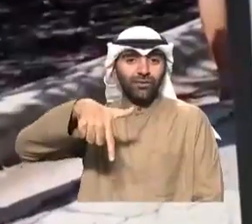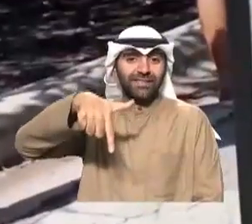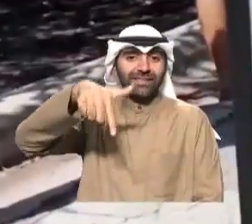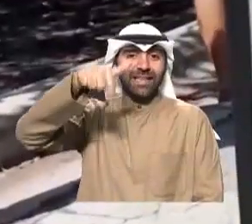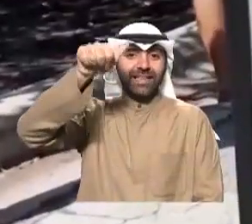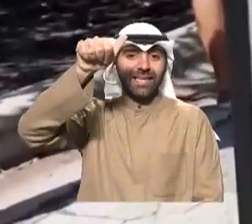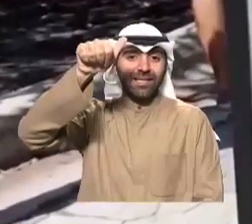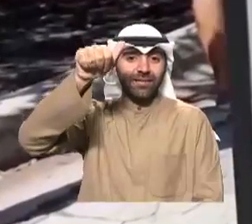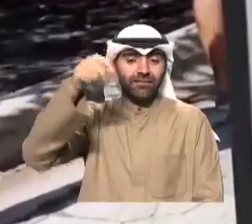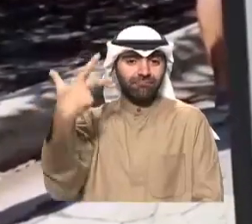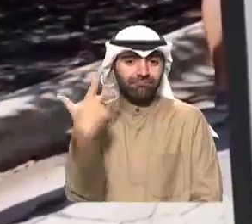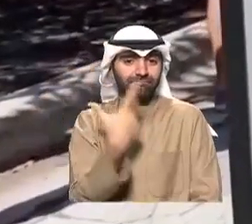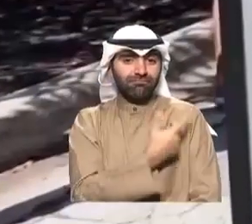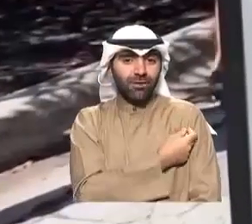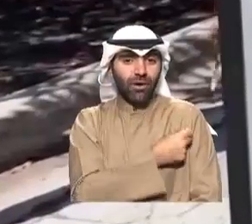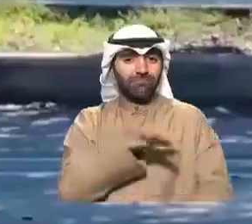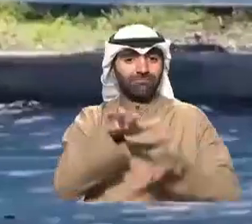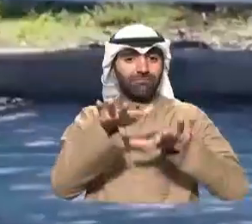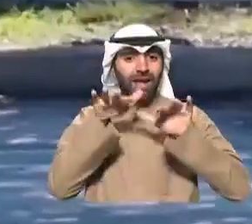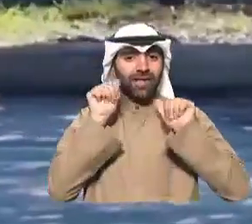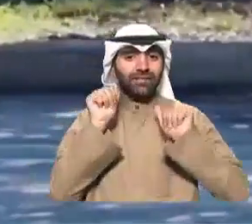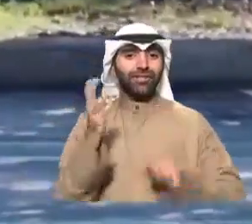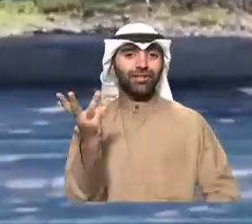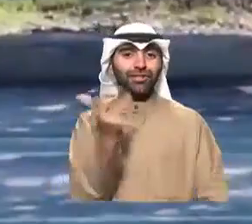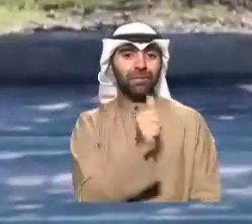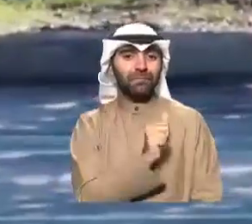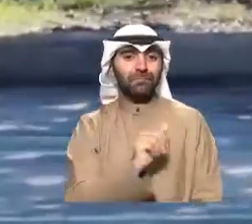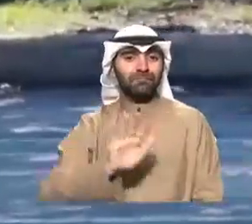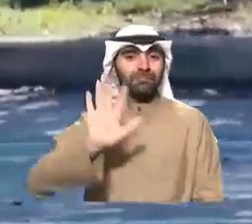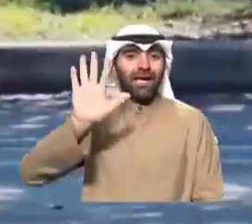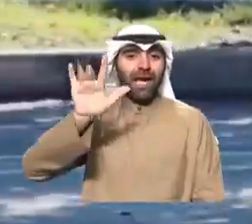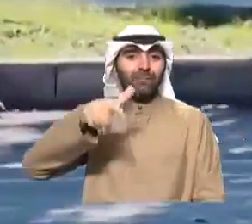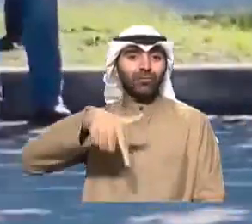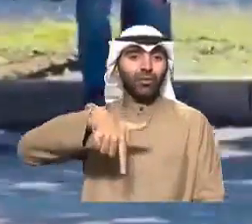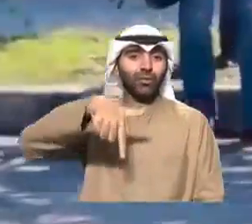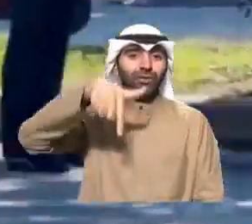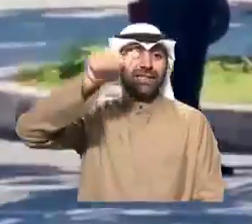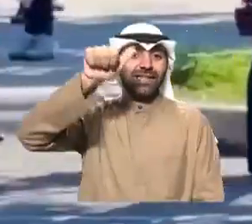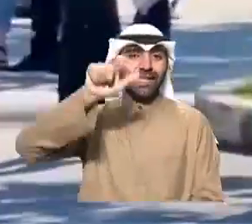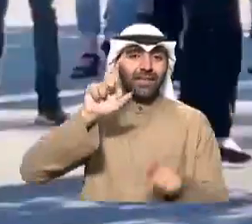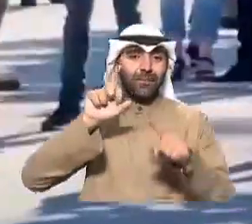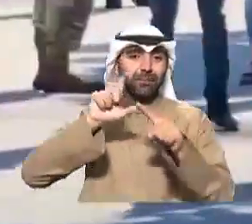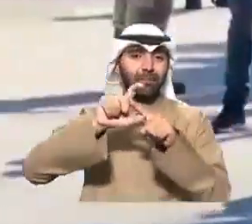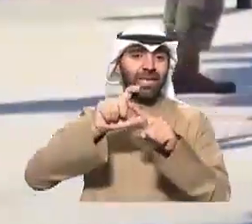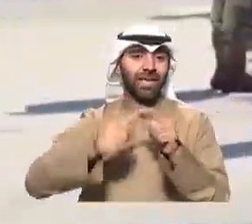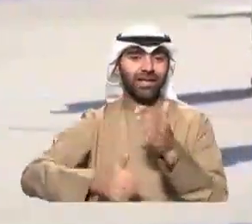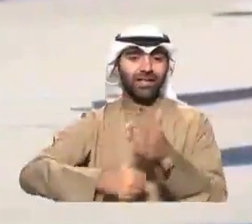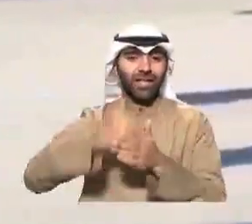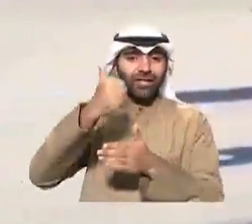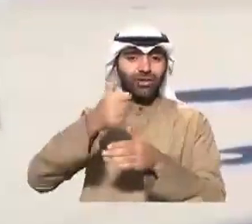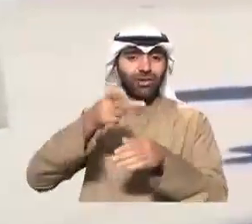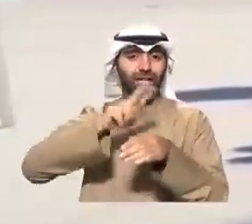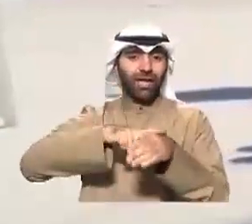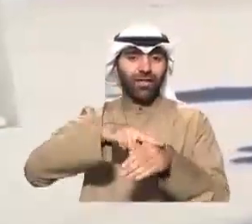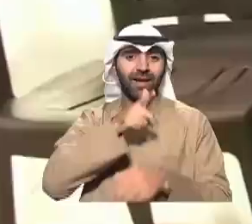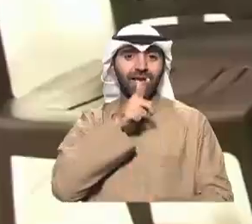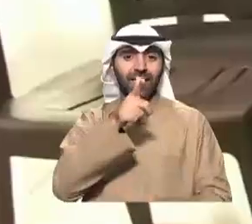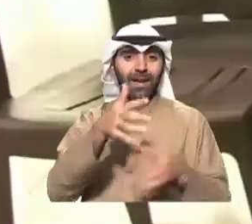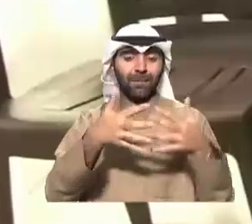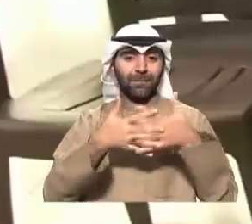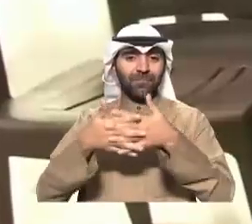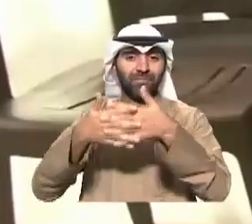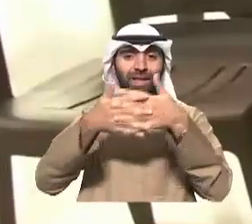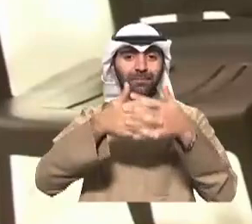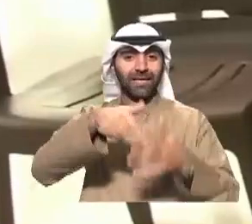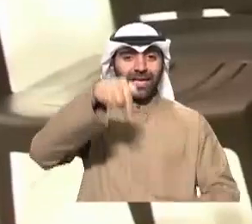19، مضيفا أن إدارته ستحقق الرقم المستهدف بإعطاء 100 مليون جرعة اليوم.